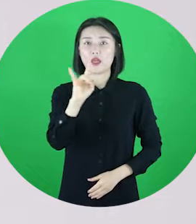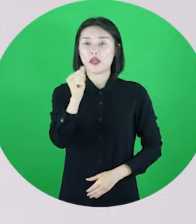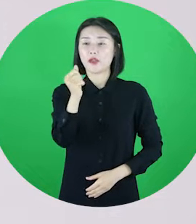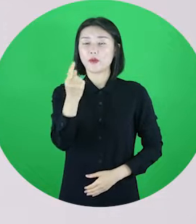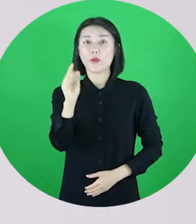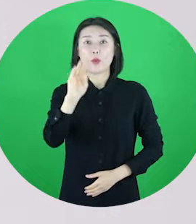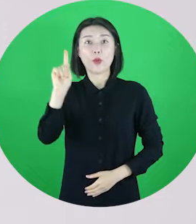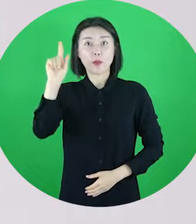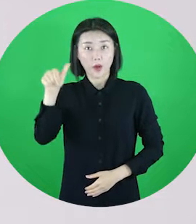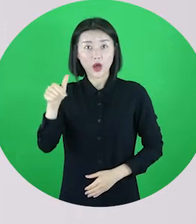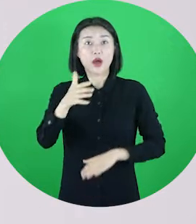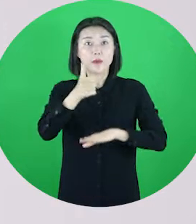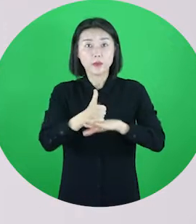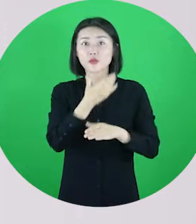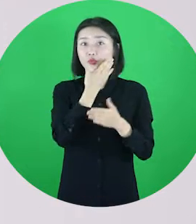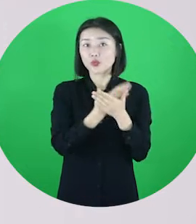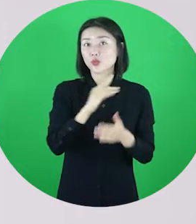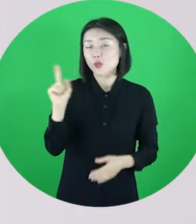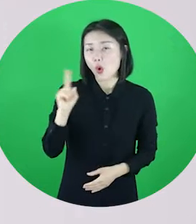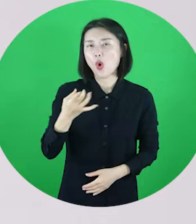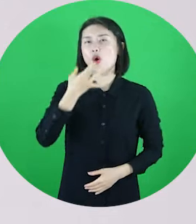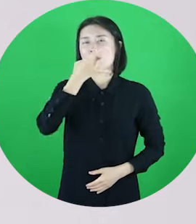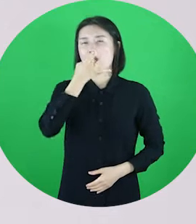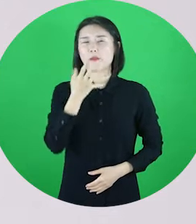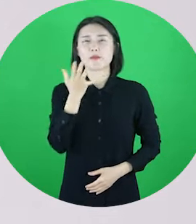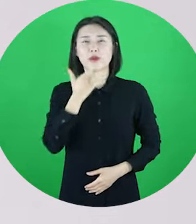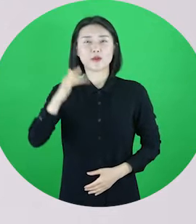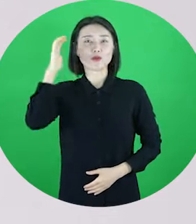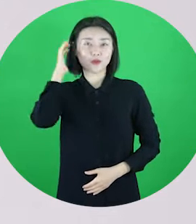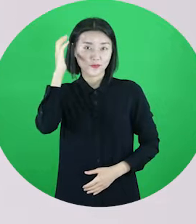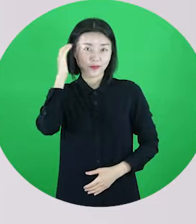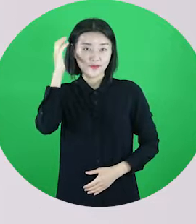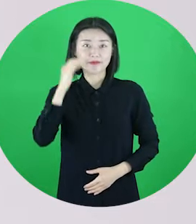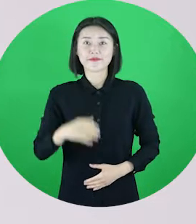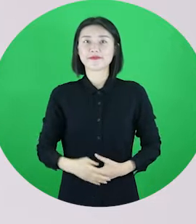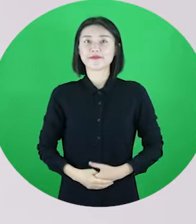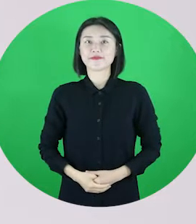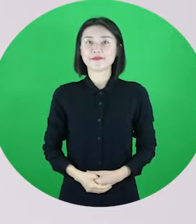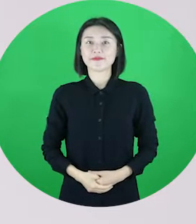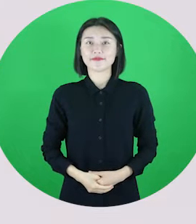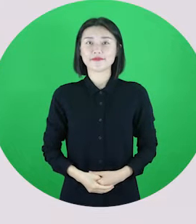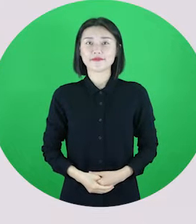있어요. 마지막으로 밥. 볶음밥에서 밥이 빠질 수는 없겠죠.